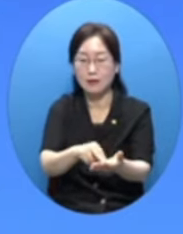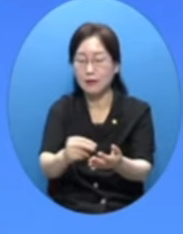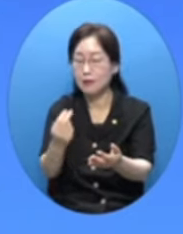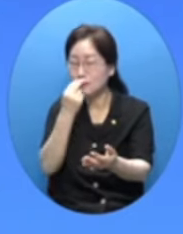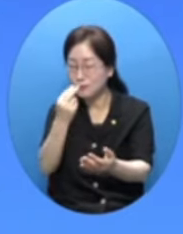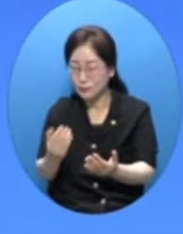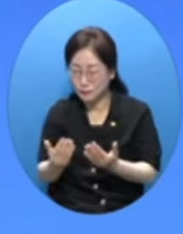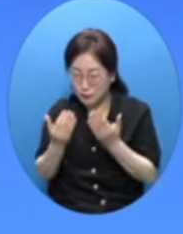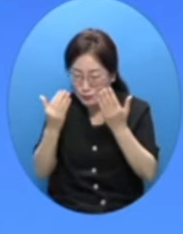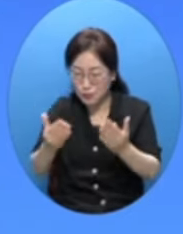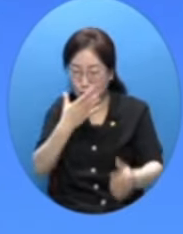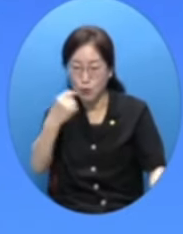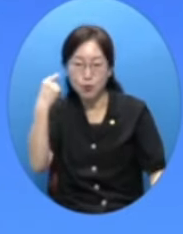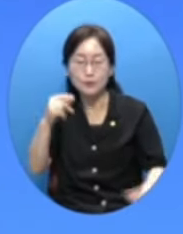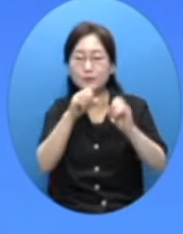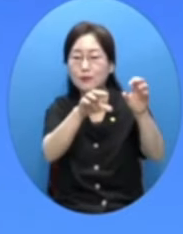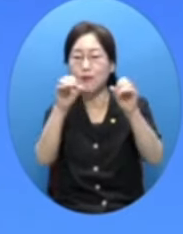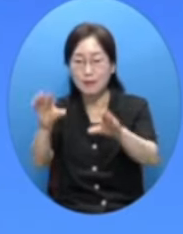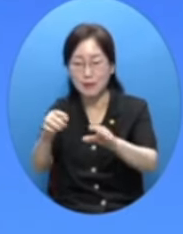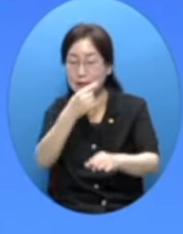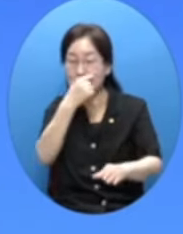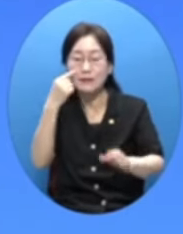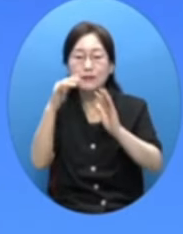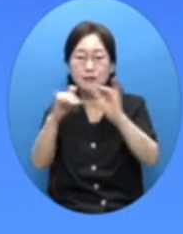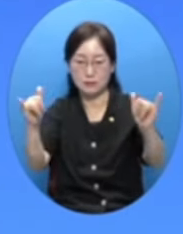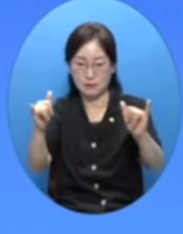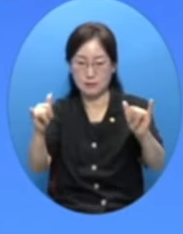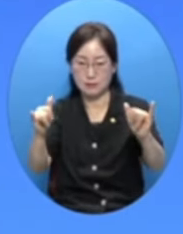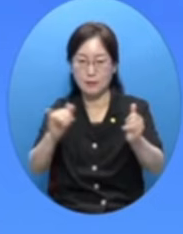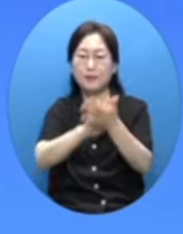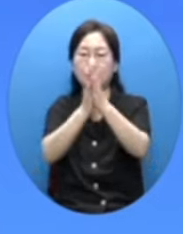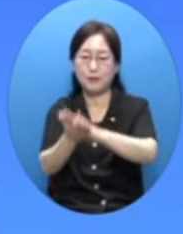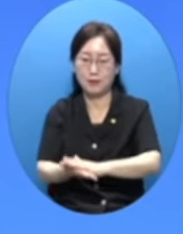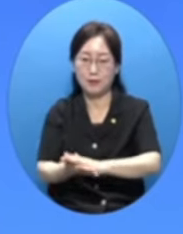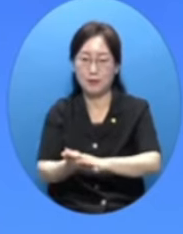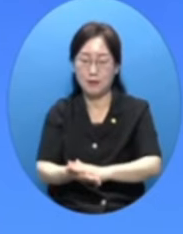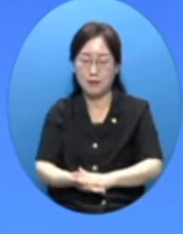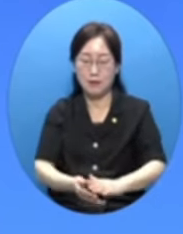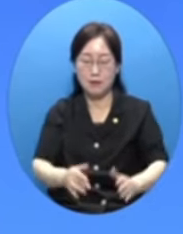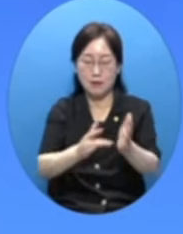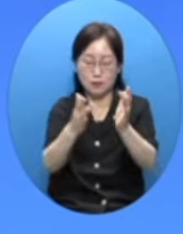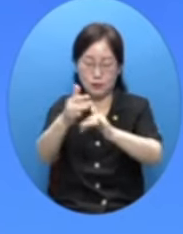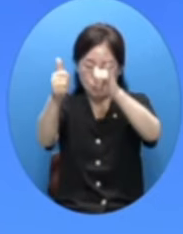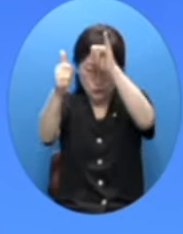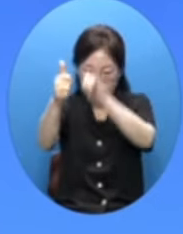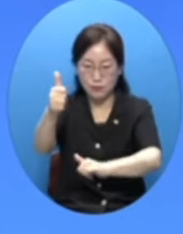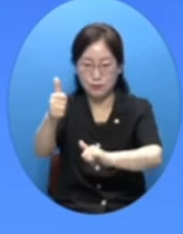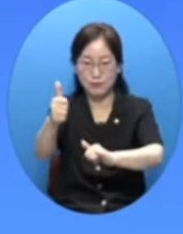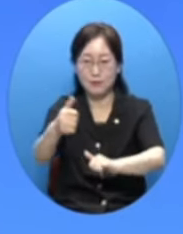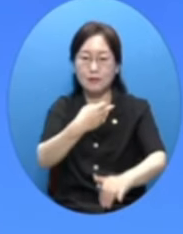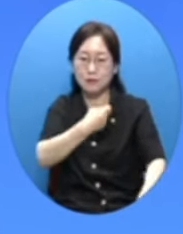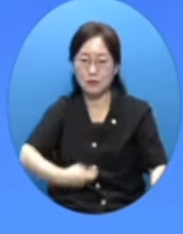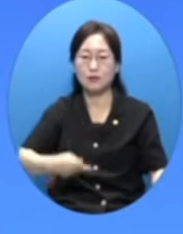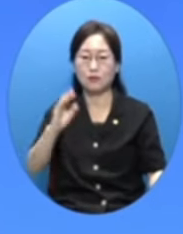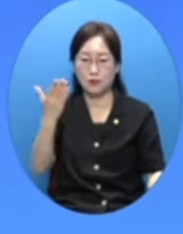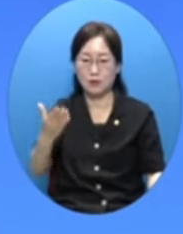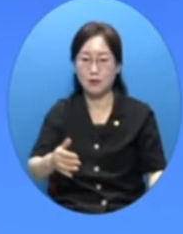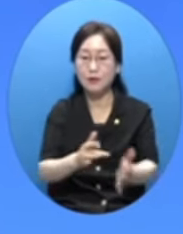걸고 주님을 복음을 전하는 복음의 증인이 되었습니다. 예수님의 충성된 제자가 되었습니다. 예수를 만난 후